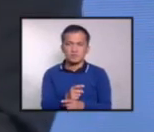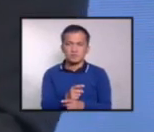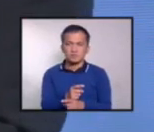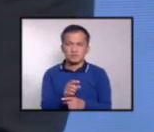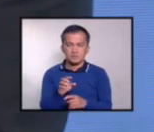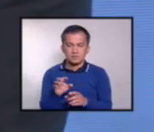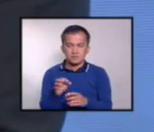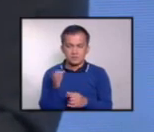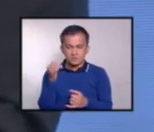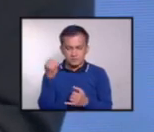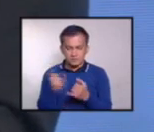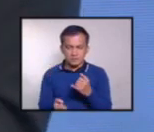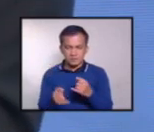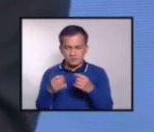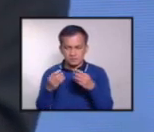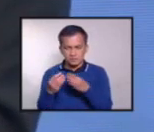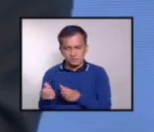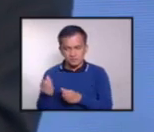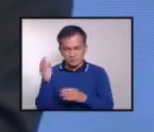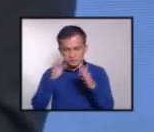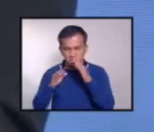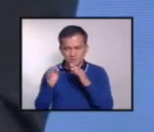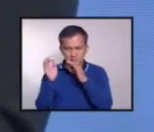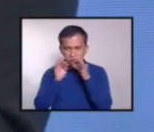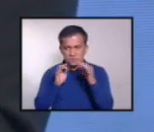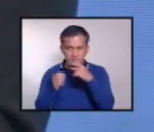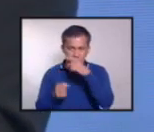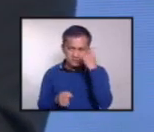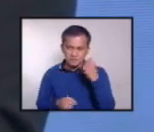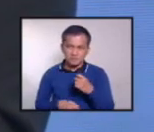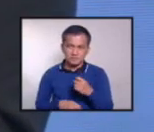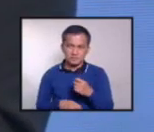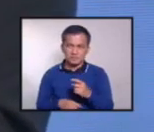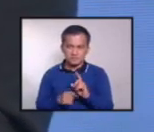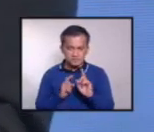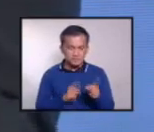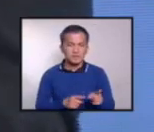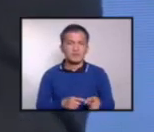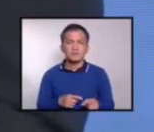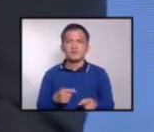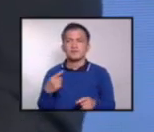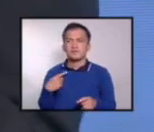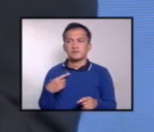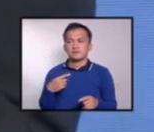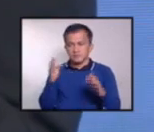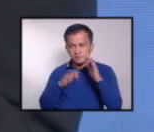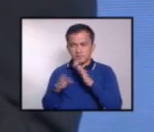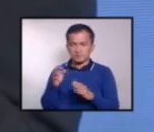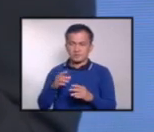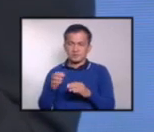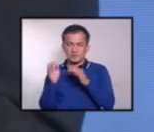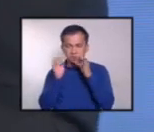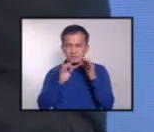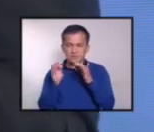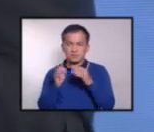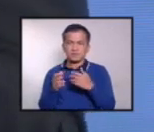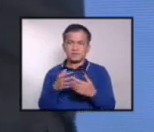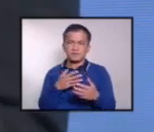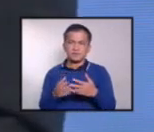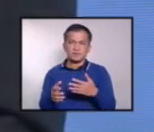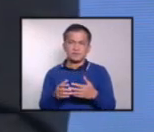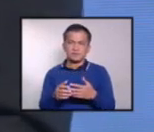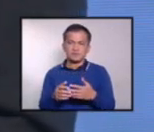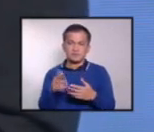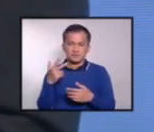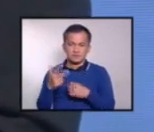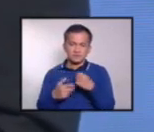final solution dun sa problema ng droga. Dahil, ang sagot dun, meron pa rin tayong problema ng droga kahit halos